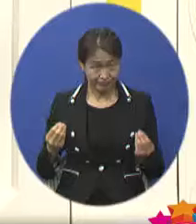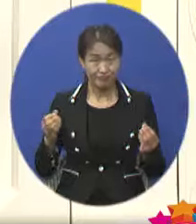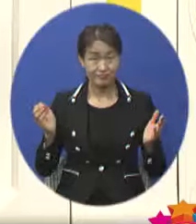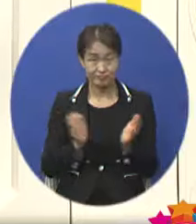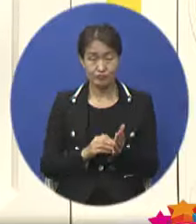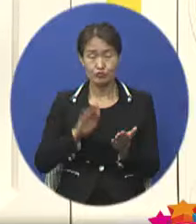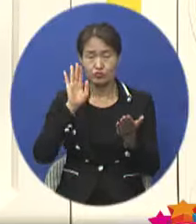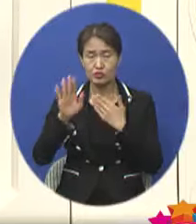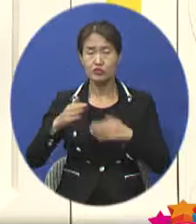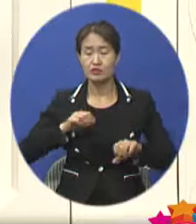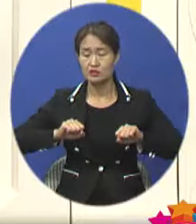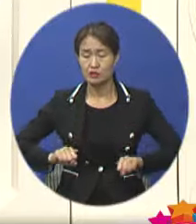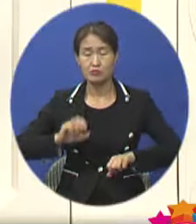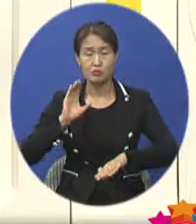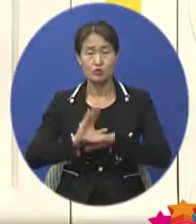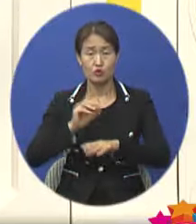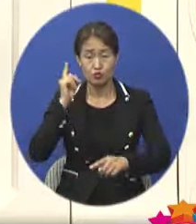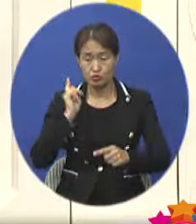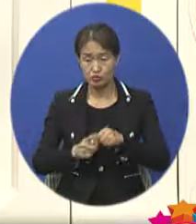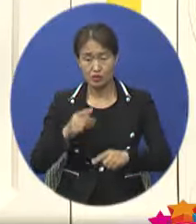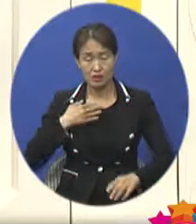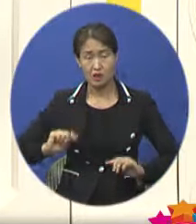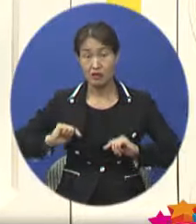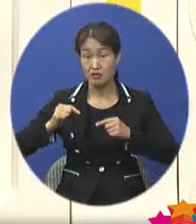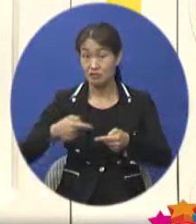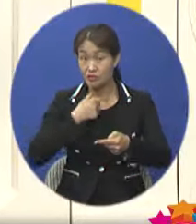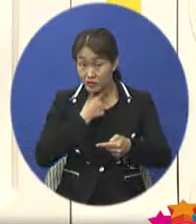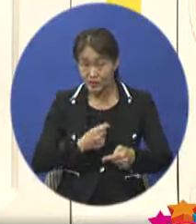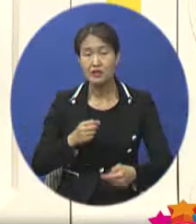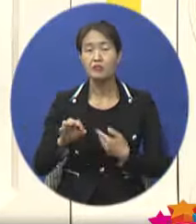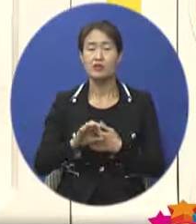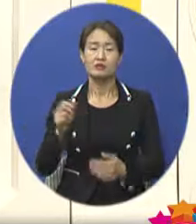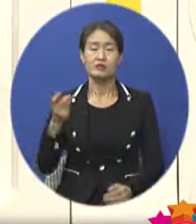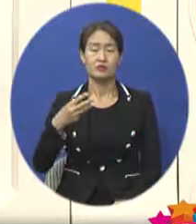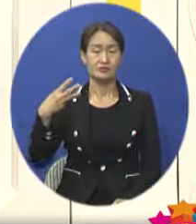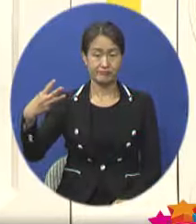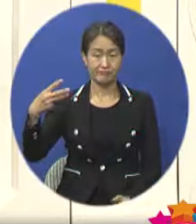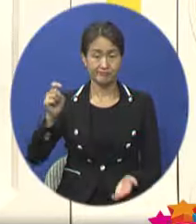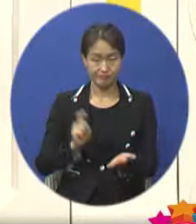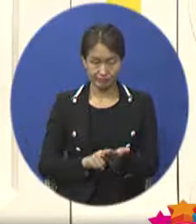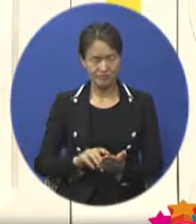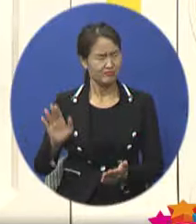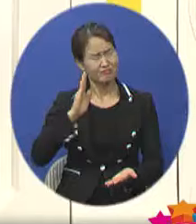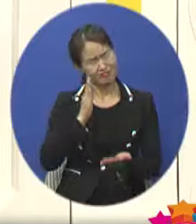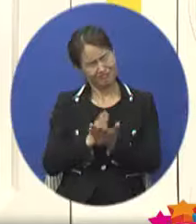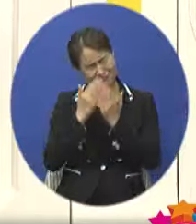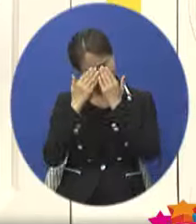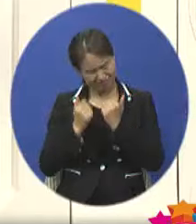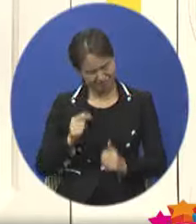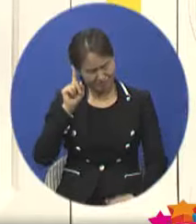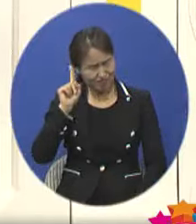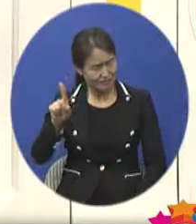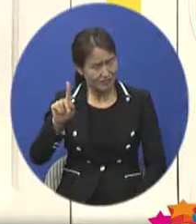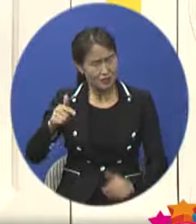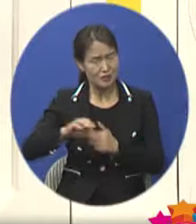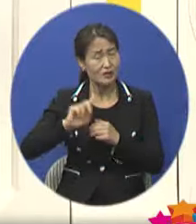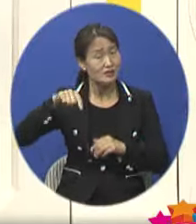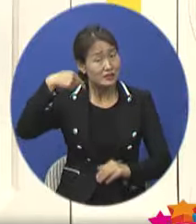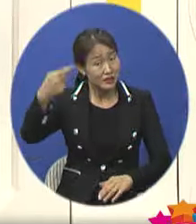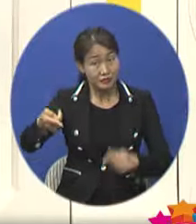지금 생방송 중에 참여하고 싶다 하시는 분들은 네. 3번 눌러주시고 네. 아, 내일이나 다른 날 참여하고 싶다 하시는